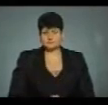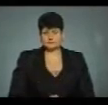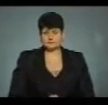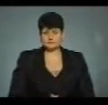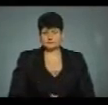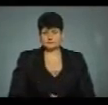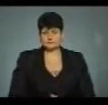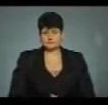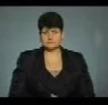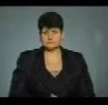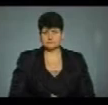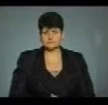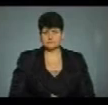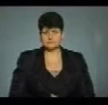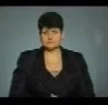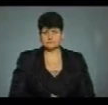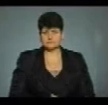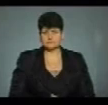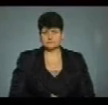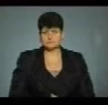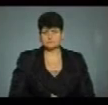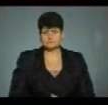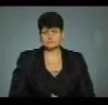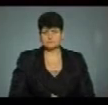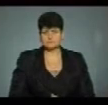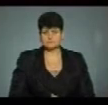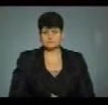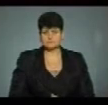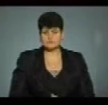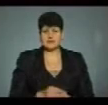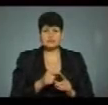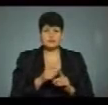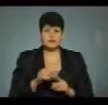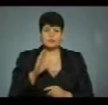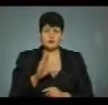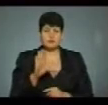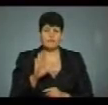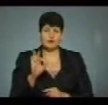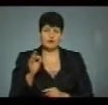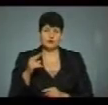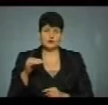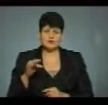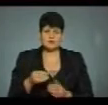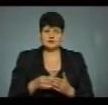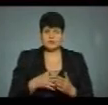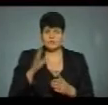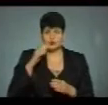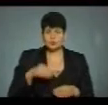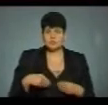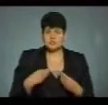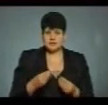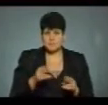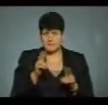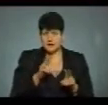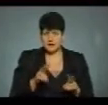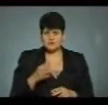Марта Журавель. Новини на Суспільному. Тернопіль. За словами Володимира Водовоза, тарифи на водопостачання та водовідведення